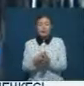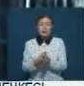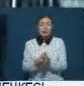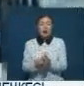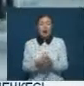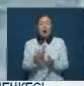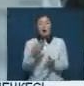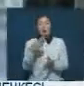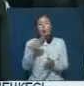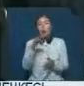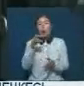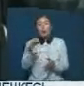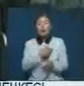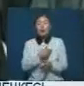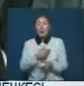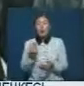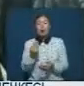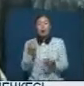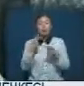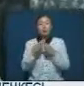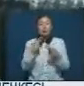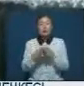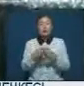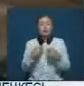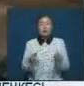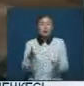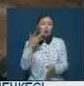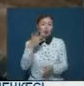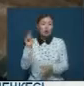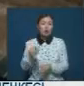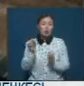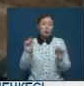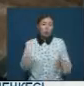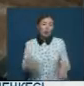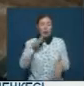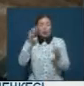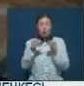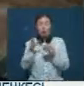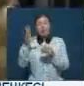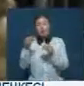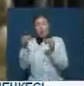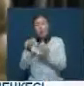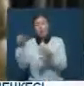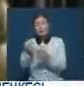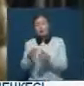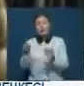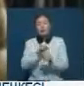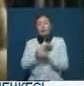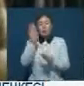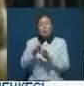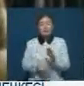аралықта. Тоналамын деушілерге Ақтау ойын сауық орталығының есігі ашық. Мамандар таңертеңгі 10-нан кешкі 10-ға дейін демалысы және